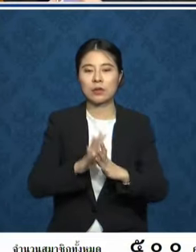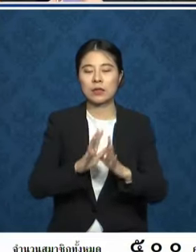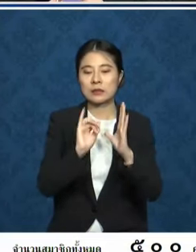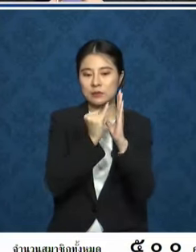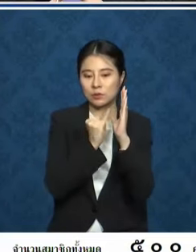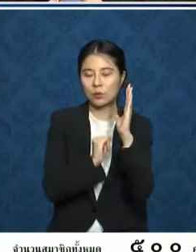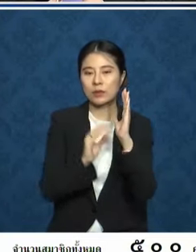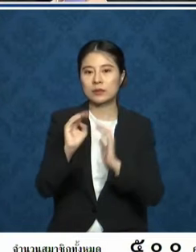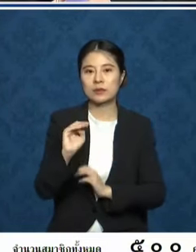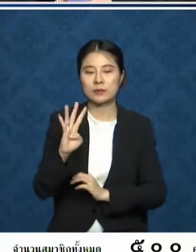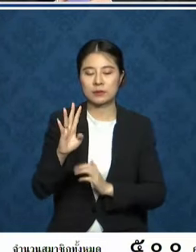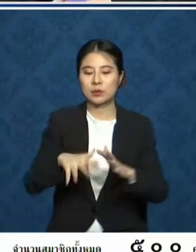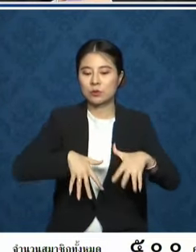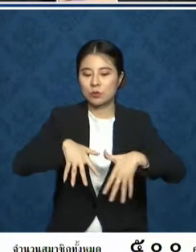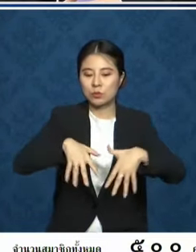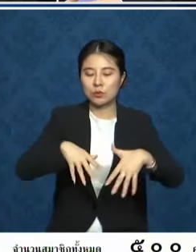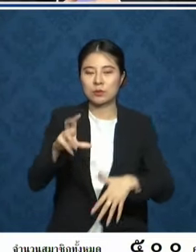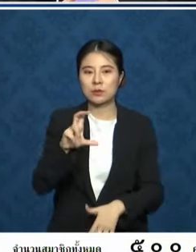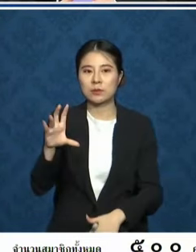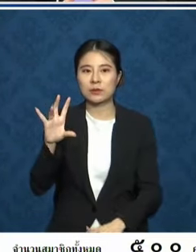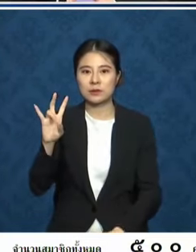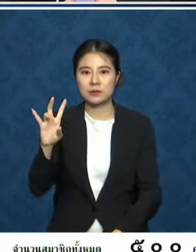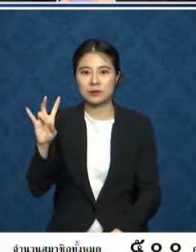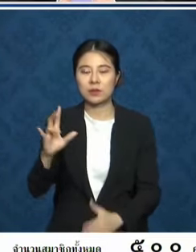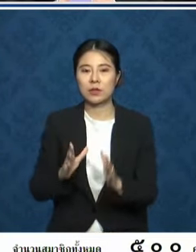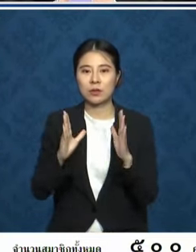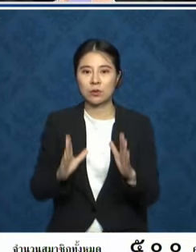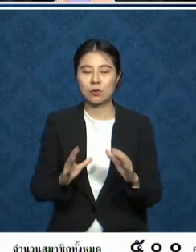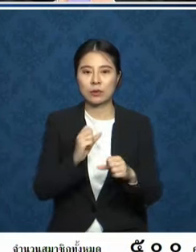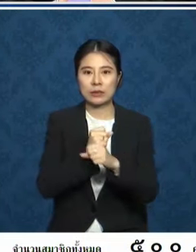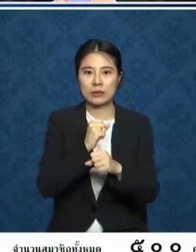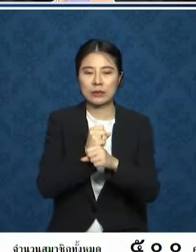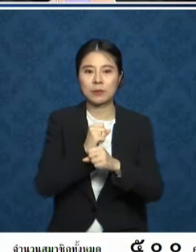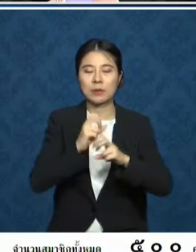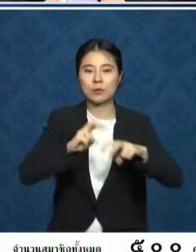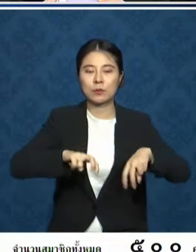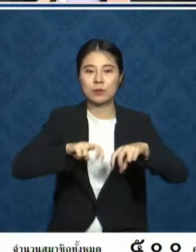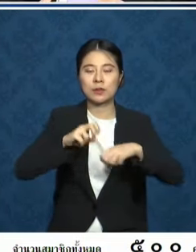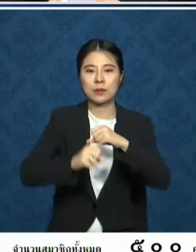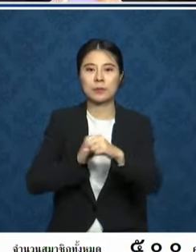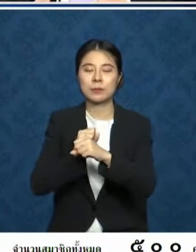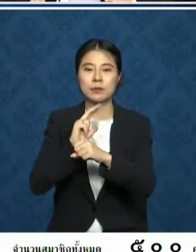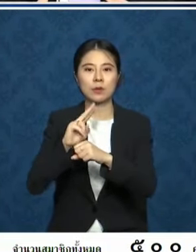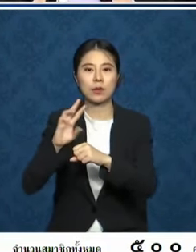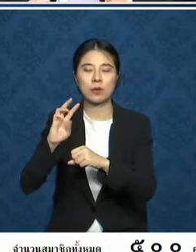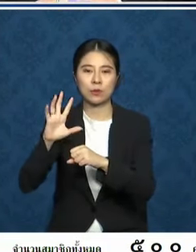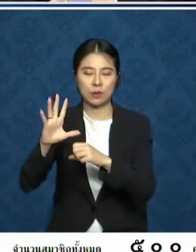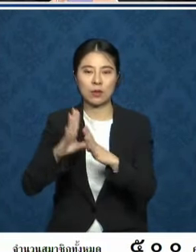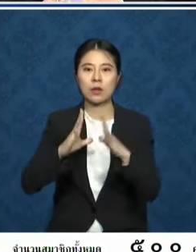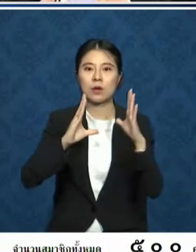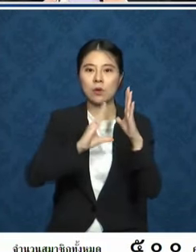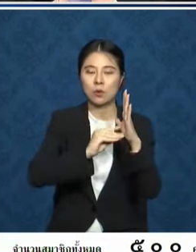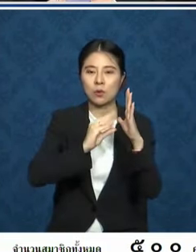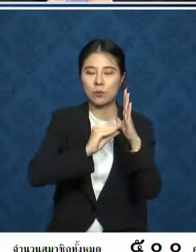งหวัด 377 ชุมชนครับแล้วกบุคลากรในชวงปี 65 นะครับได้เข้าถึชุมชนอบรม